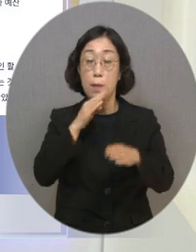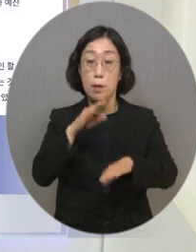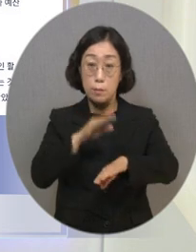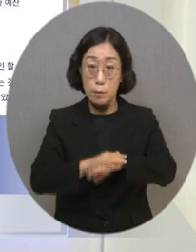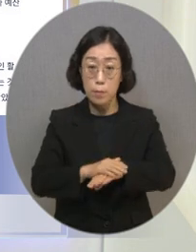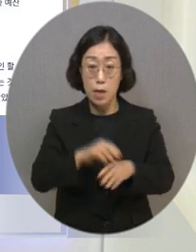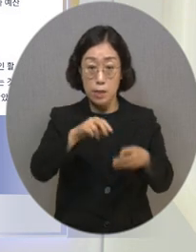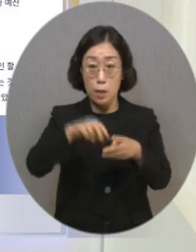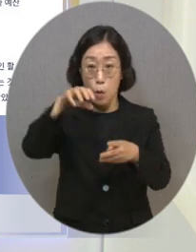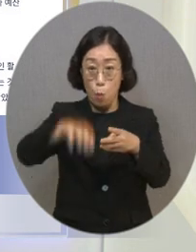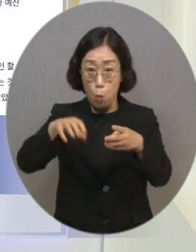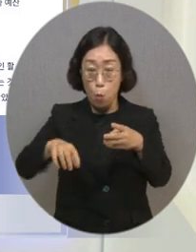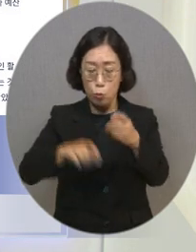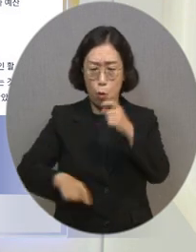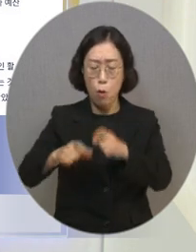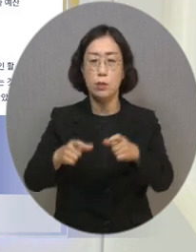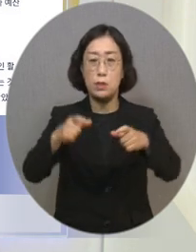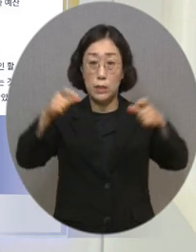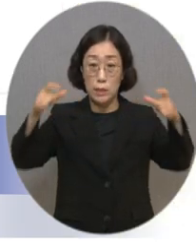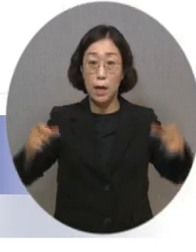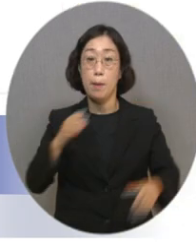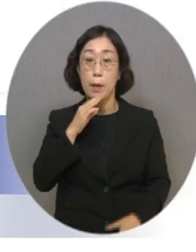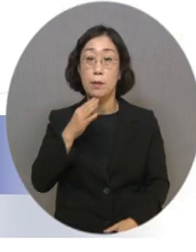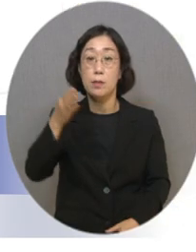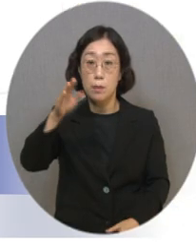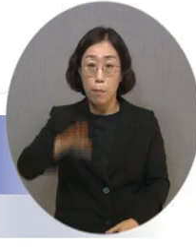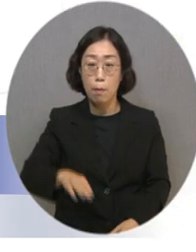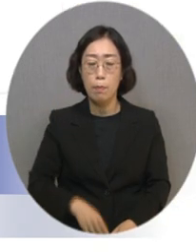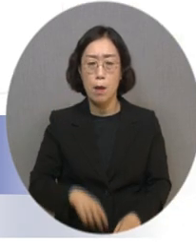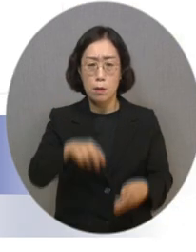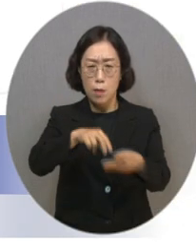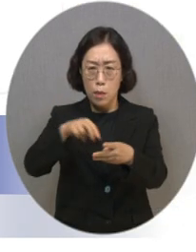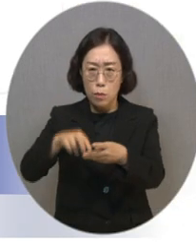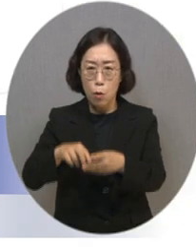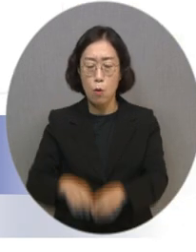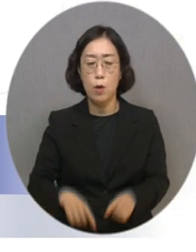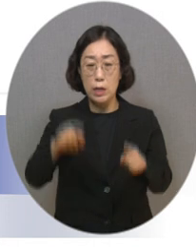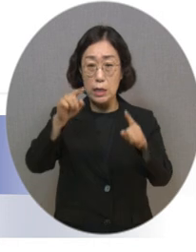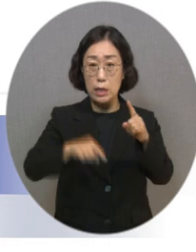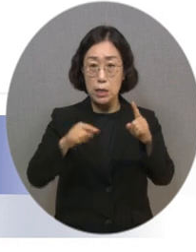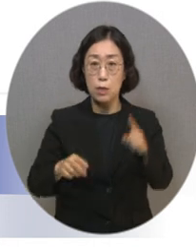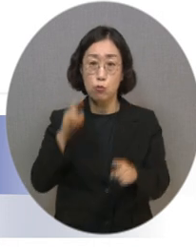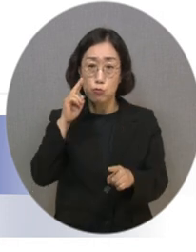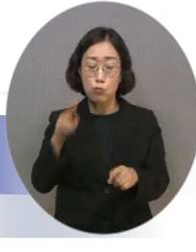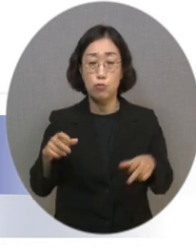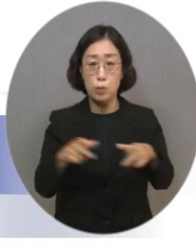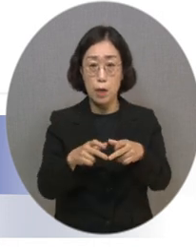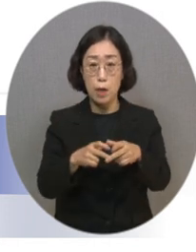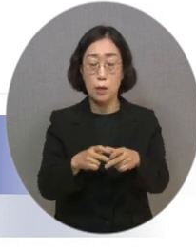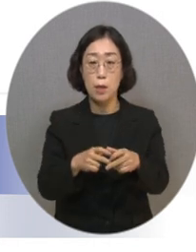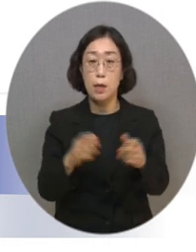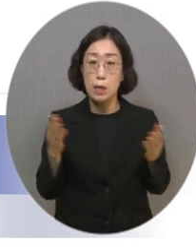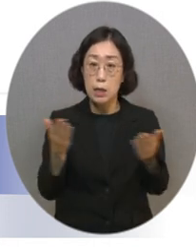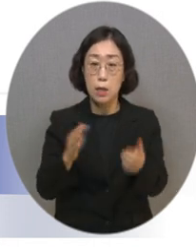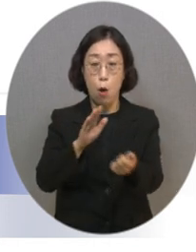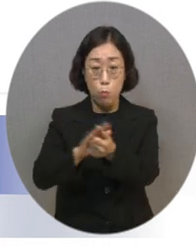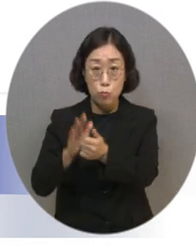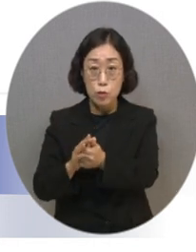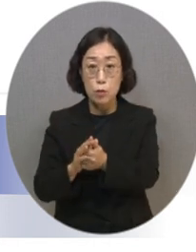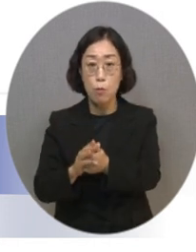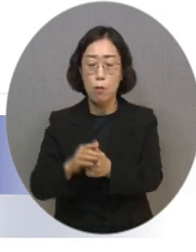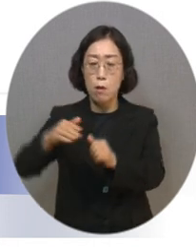센터의 전체 회사은 더 증가할 텐데요 센터는 향후 1인 중증장애 기업 업무지원 제도의 신청